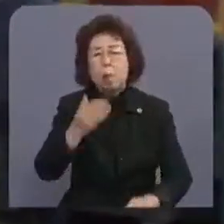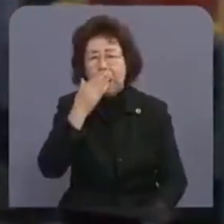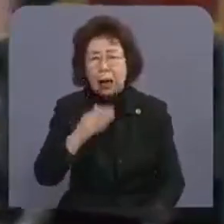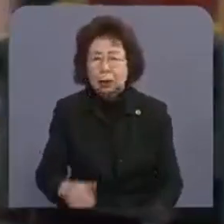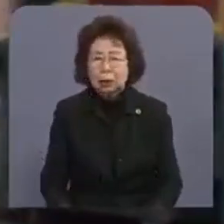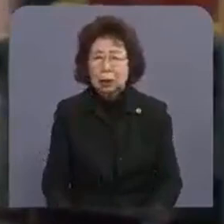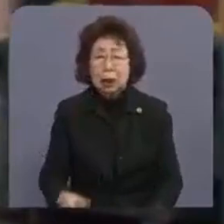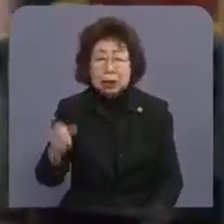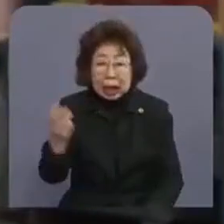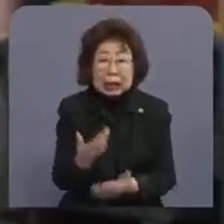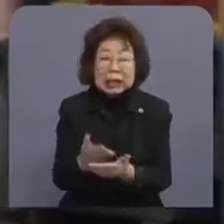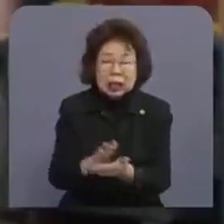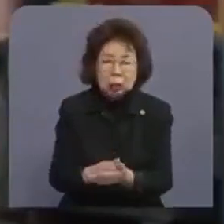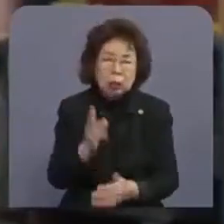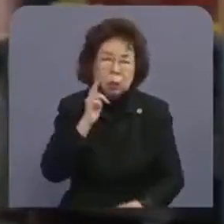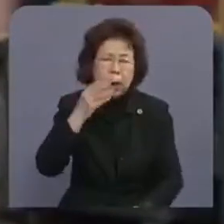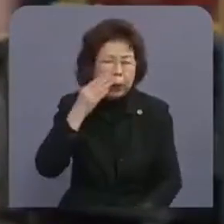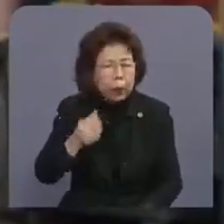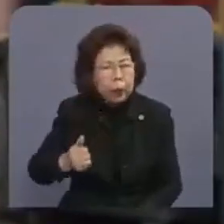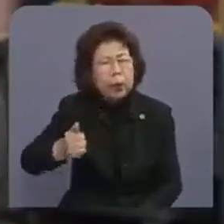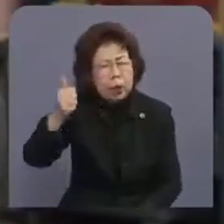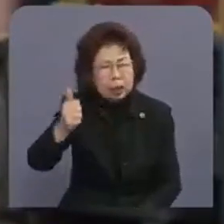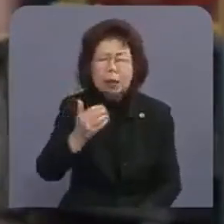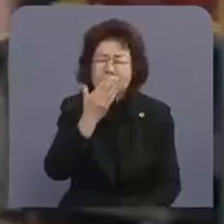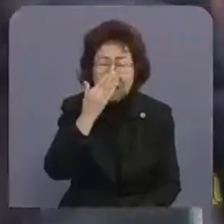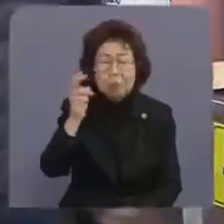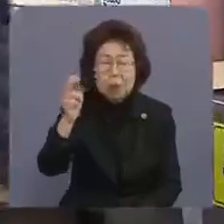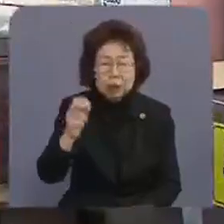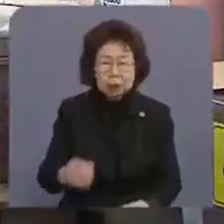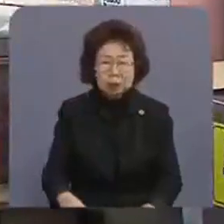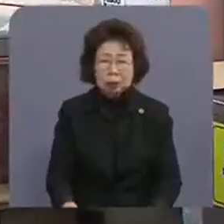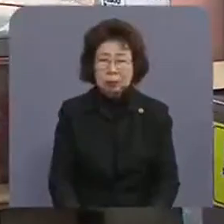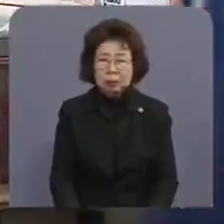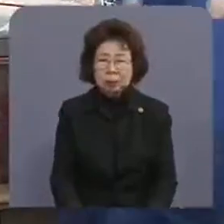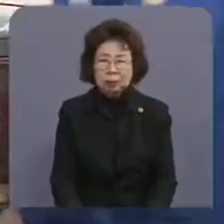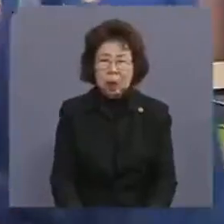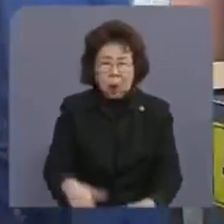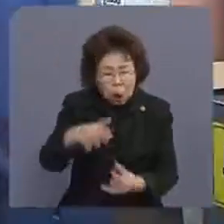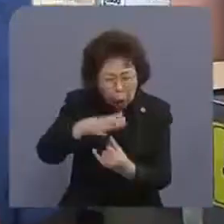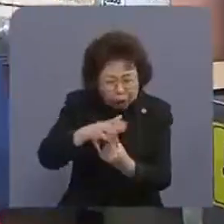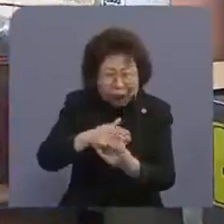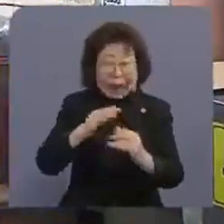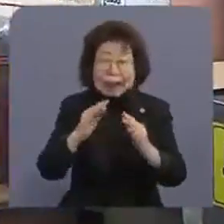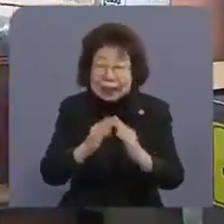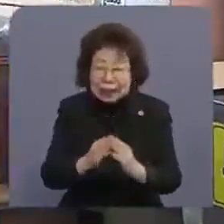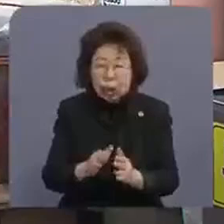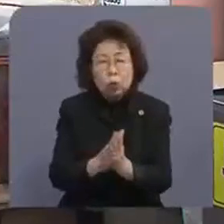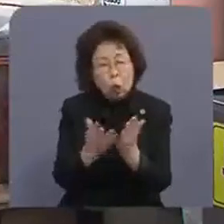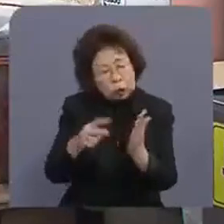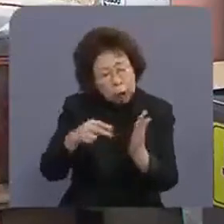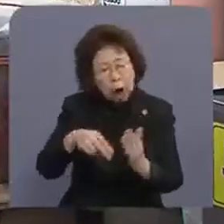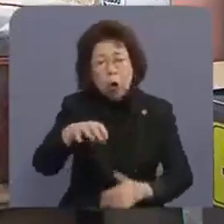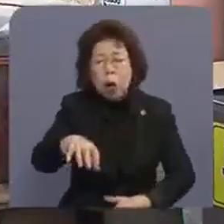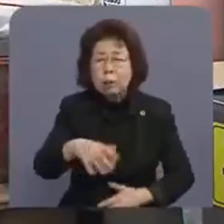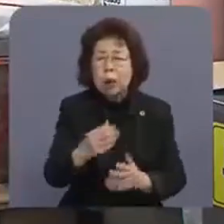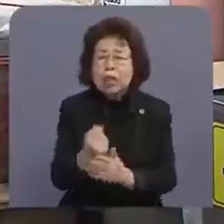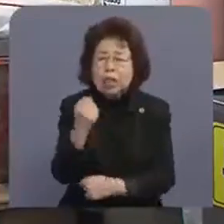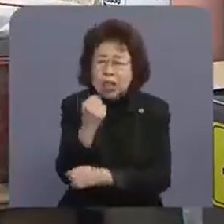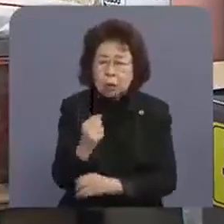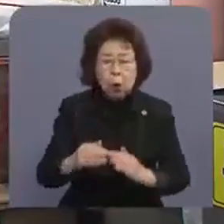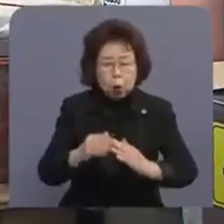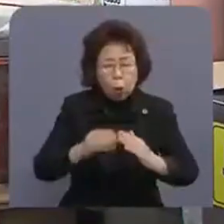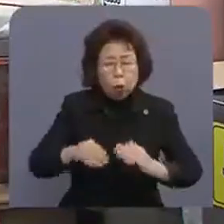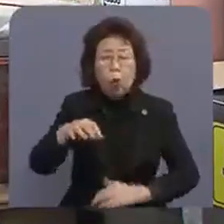재정비가 훨씬 더 순조롭게 진행될 수 있죠. 어린이집이라든지 도서관 같은 기본